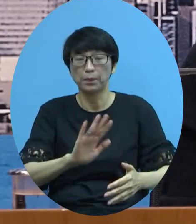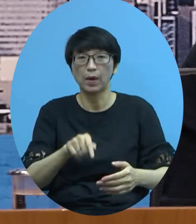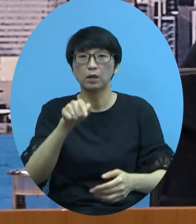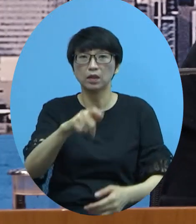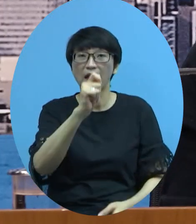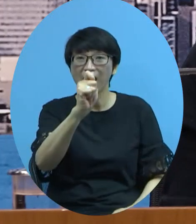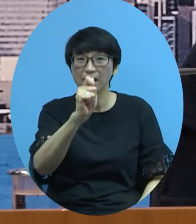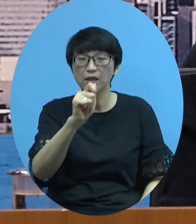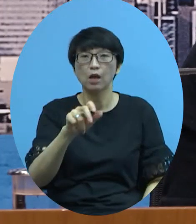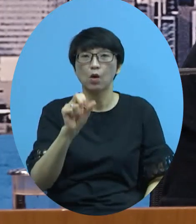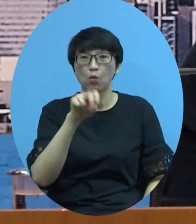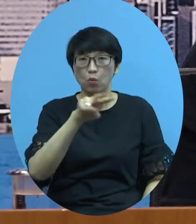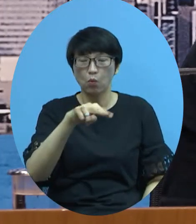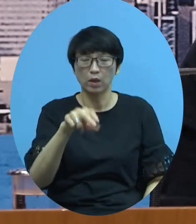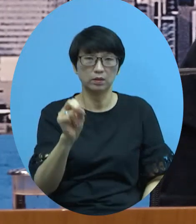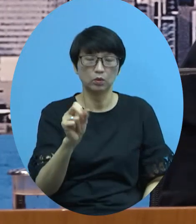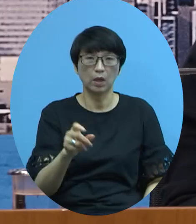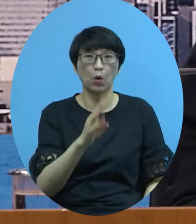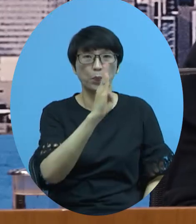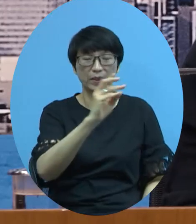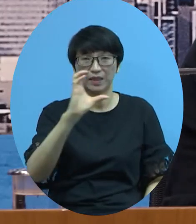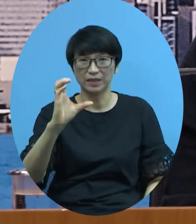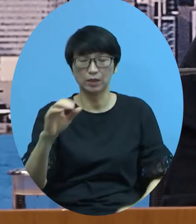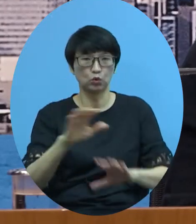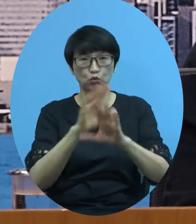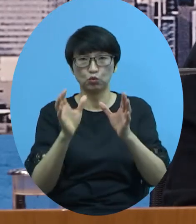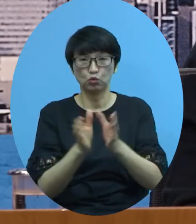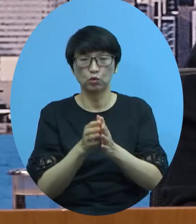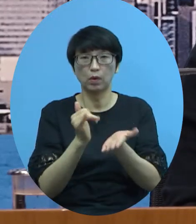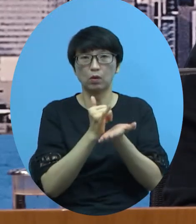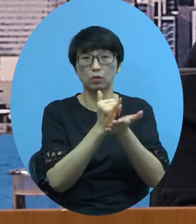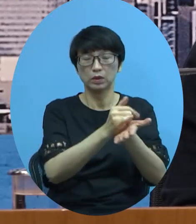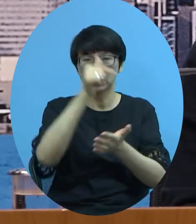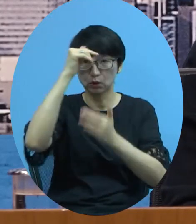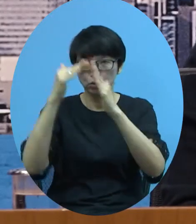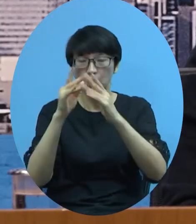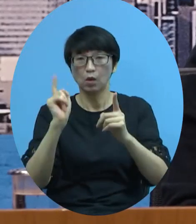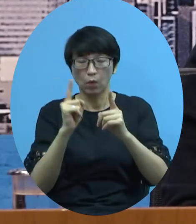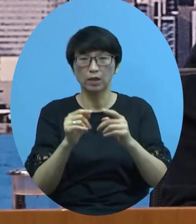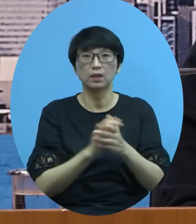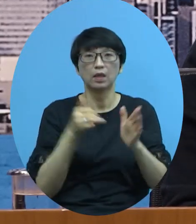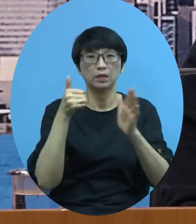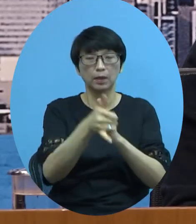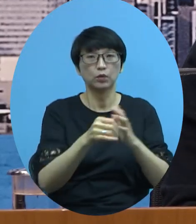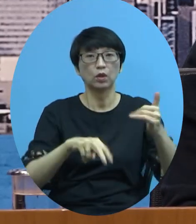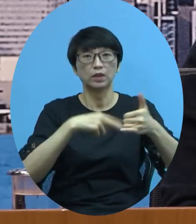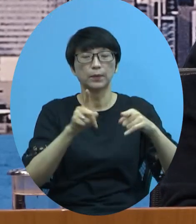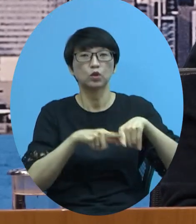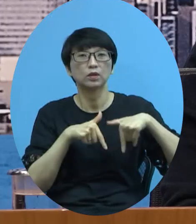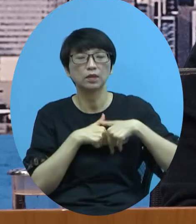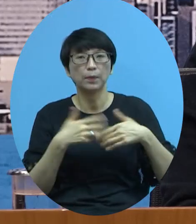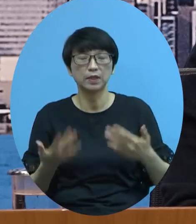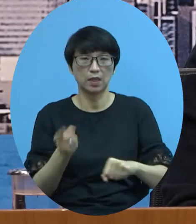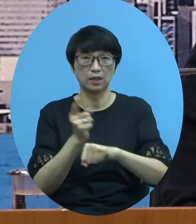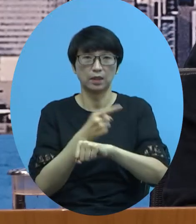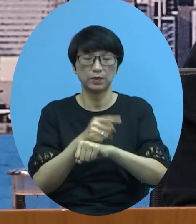啲人嘅嚇，咁啊應該係 B、C 就應該即係全部一係就去咗醫院，一係就去咗檢疫中心嚇。咁我哋暫時就